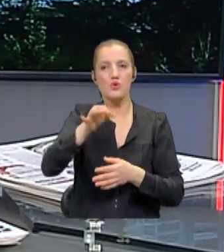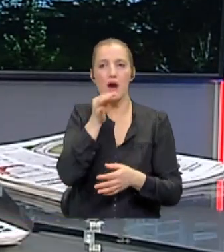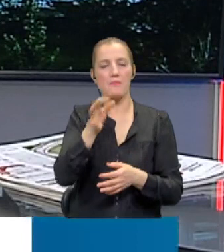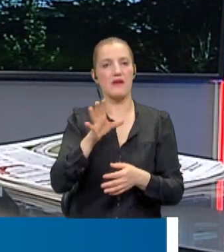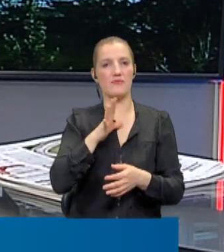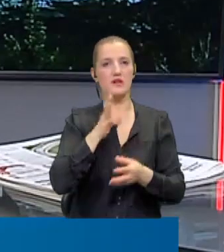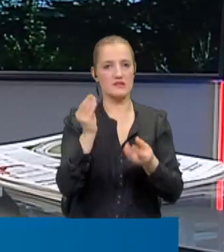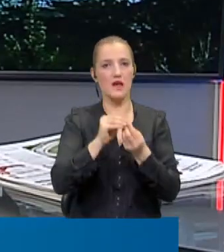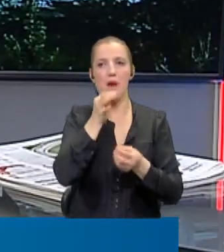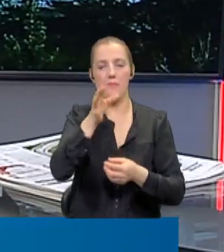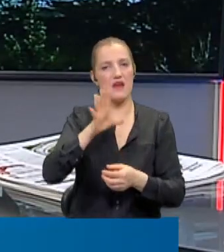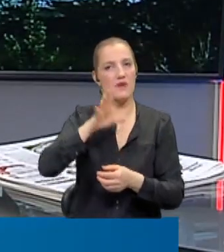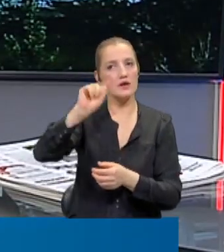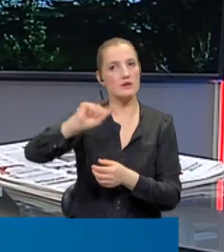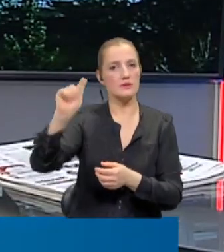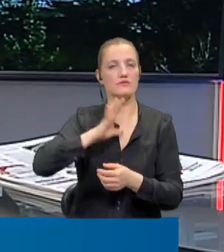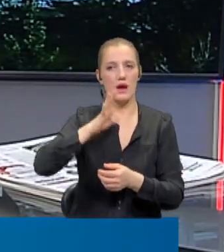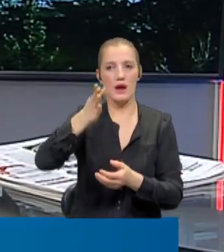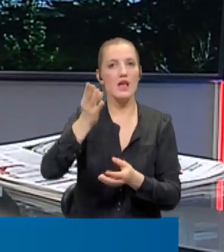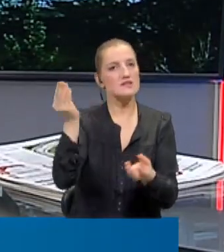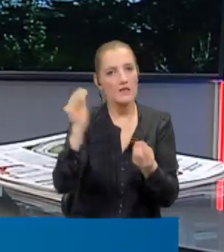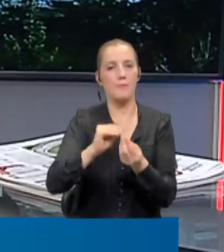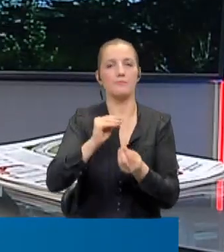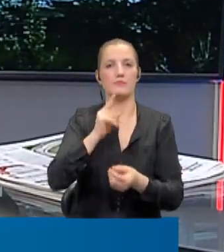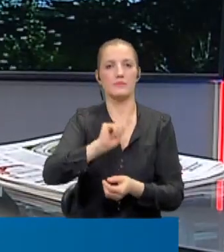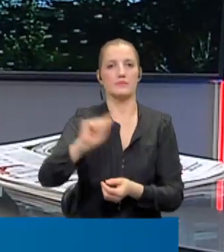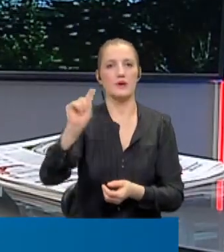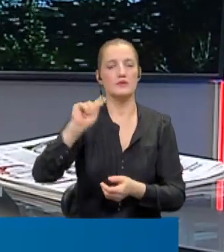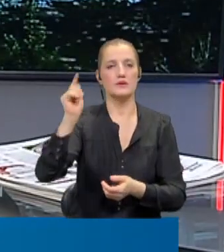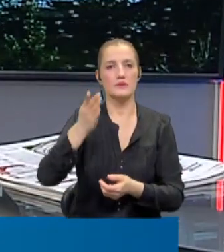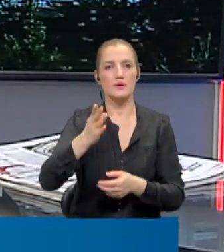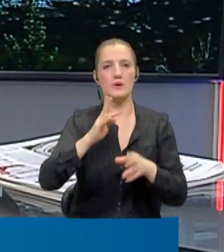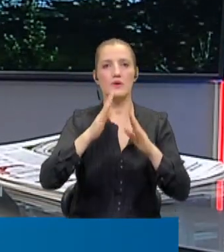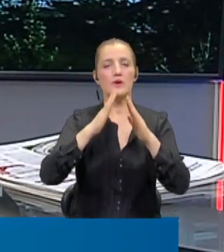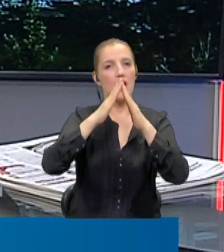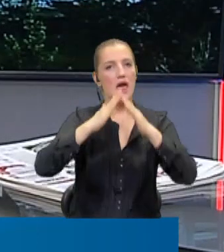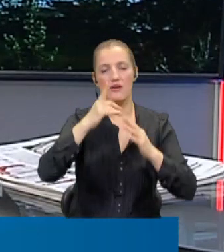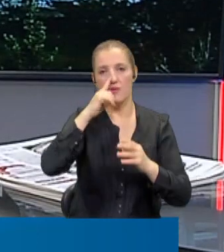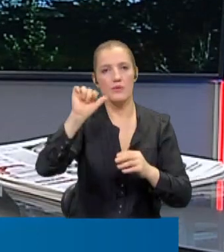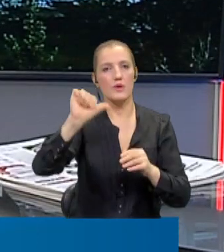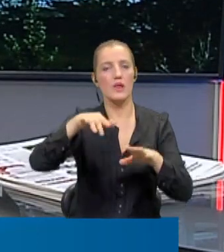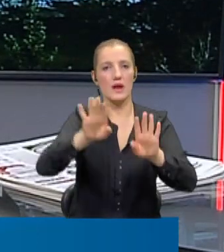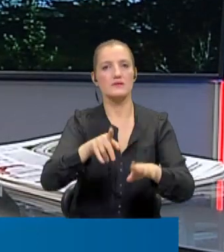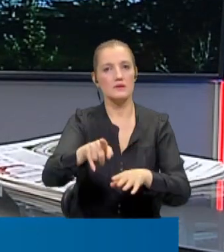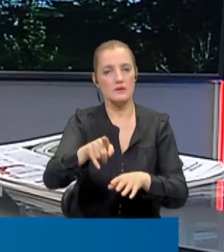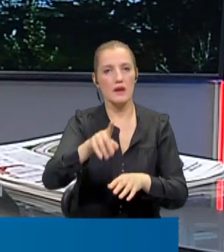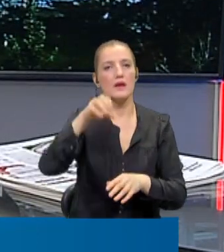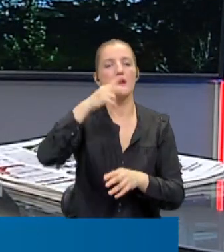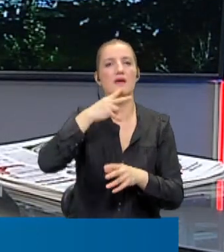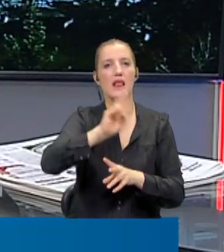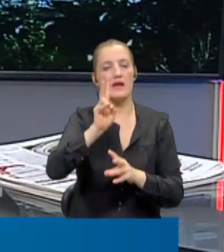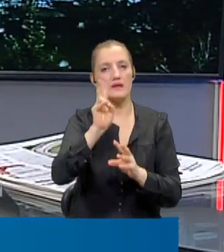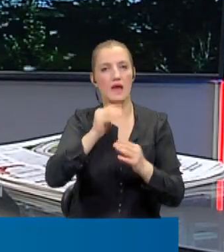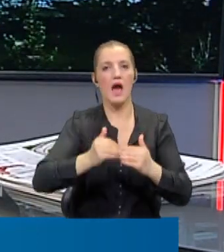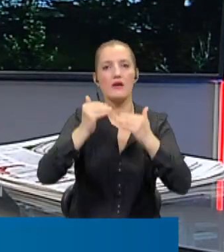bu haber var zam haberi var hem de zam diyerek var bu konut gazına yüzde yirmi beş zam doğal gazlı elektrikli